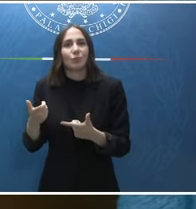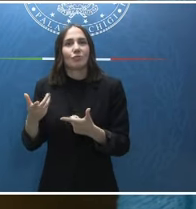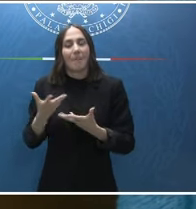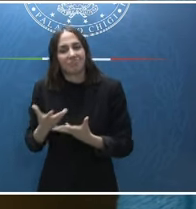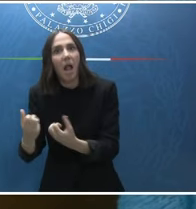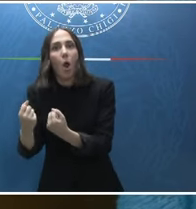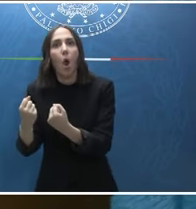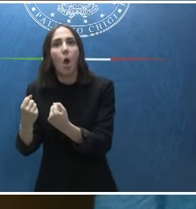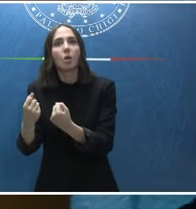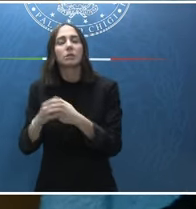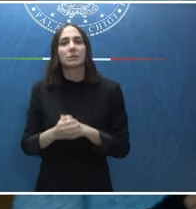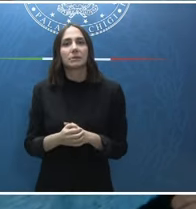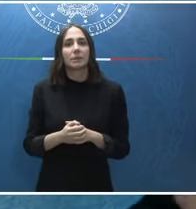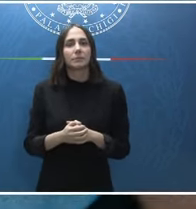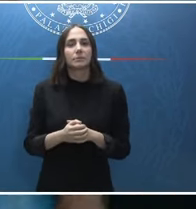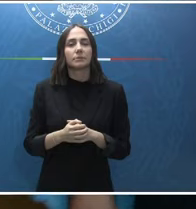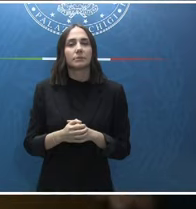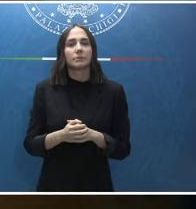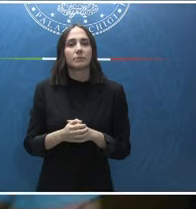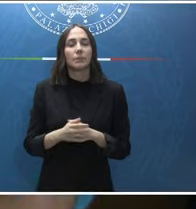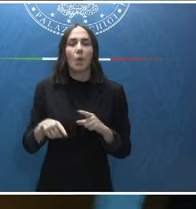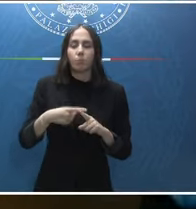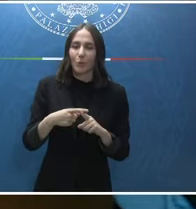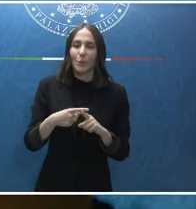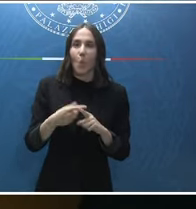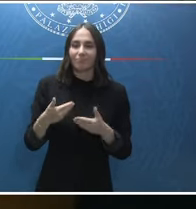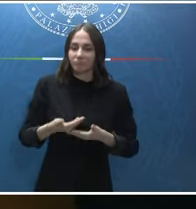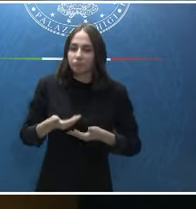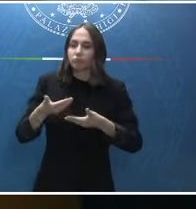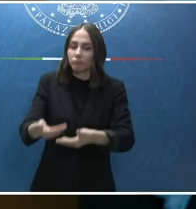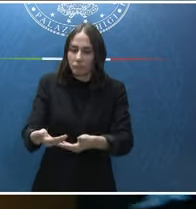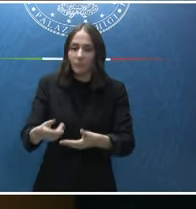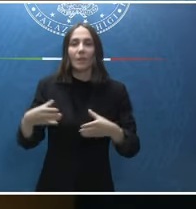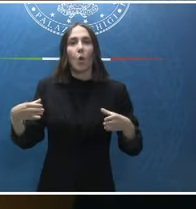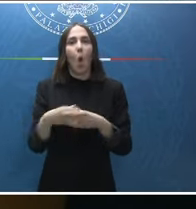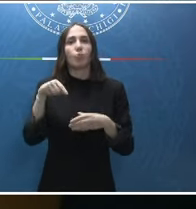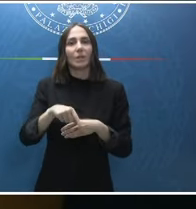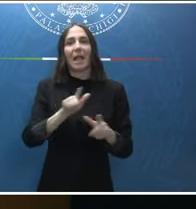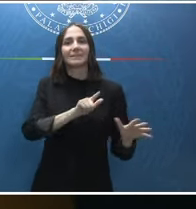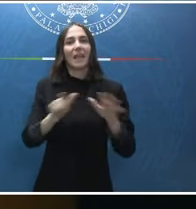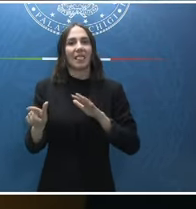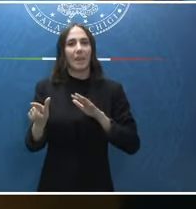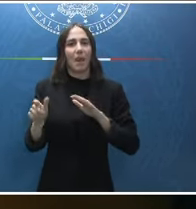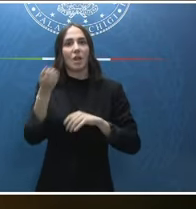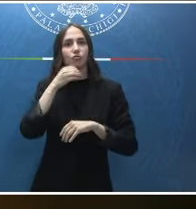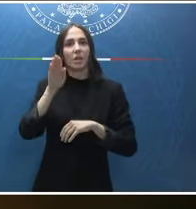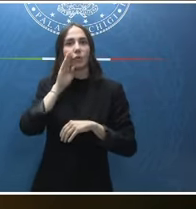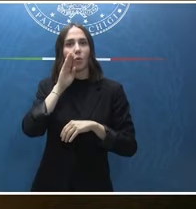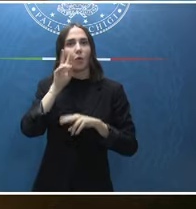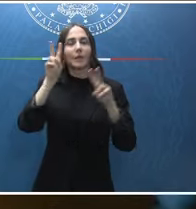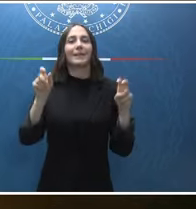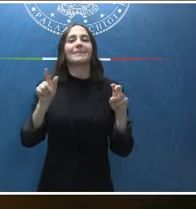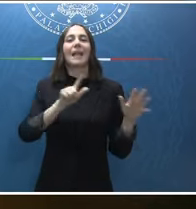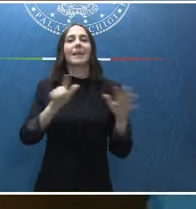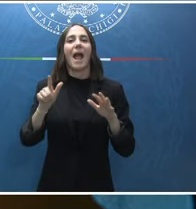con entusiasmo l'invito a trascorrere in comunità la settimana dei genitori, la cosiddetta settimana dello